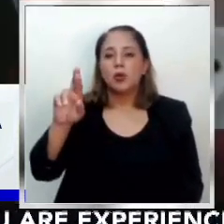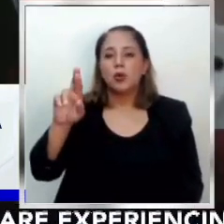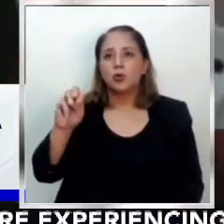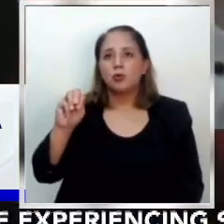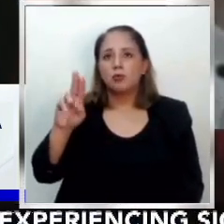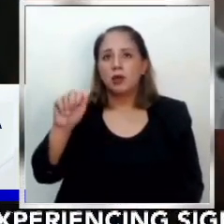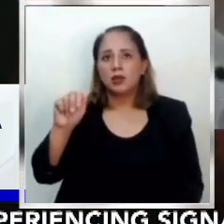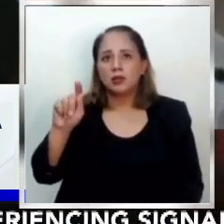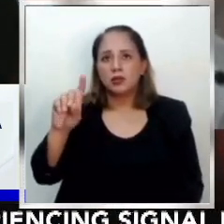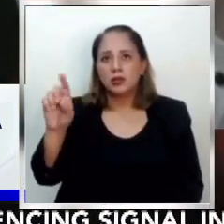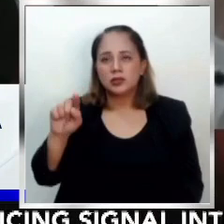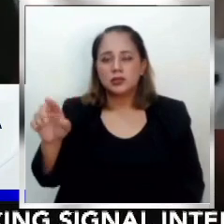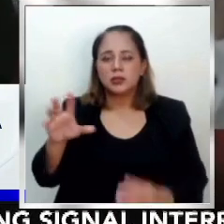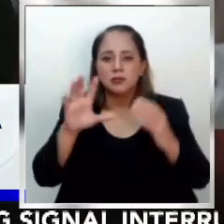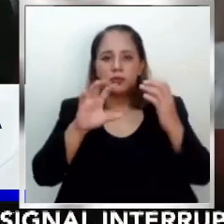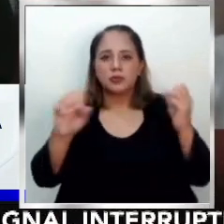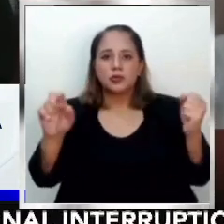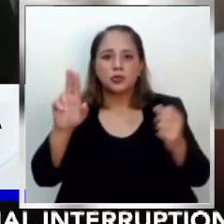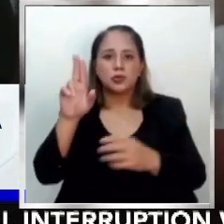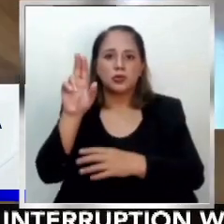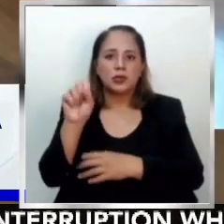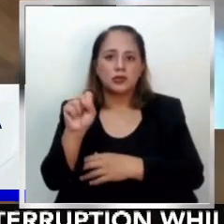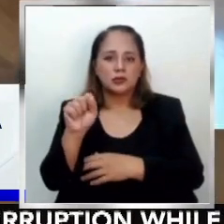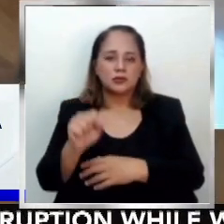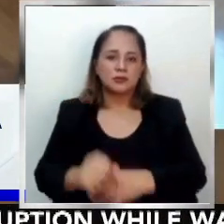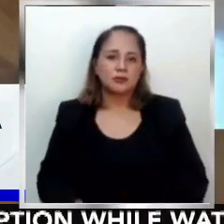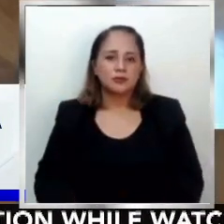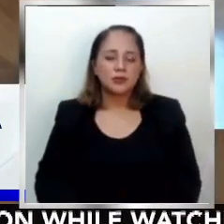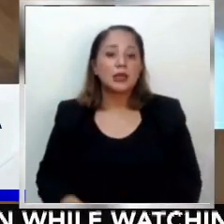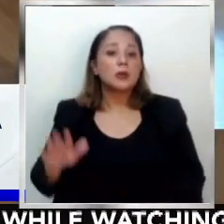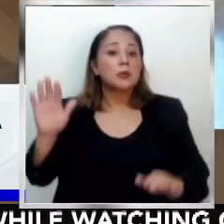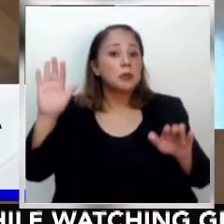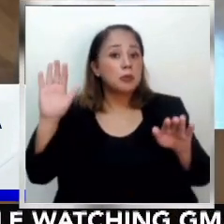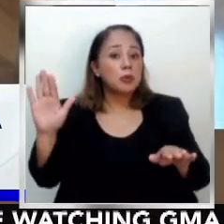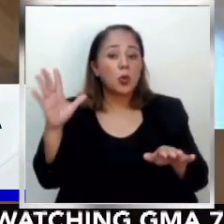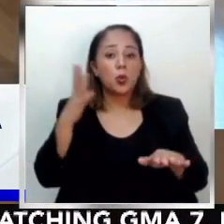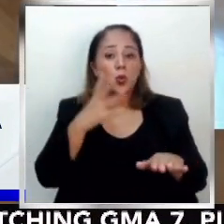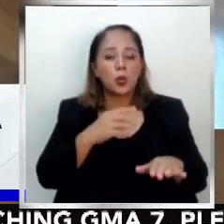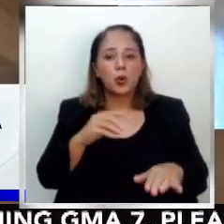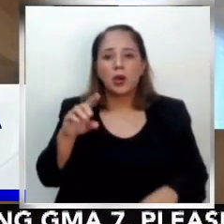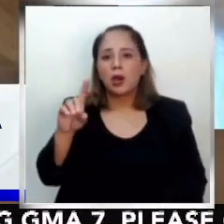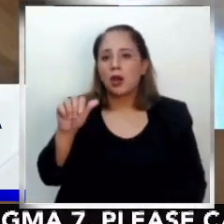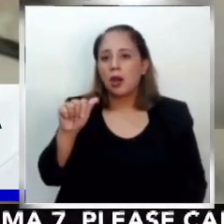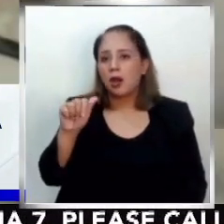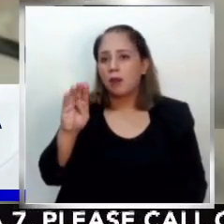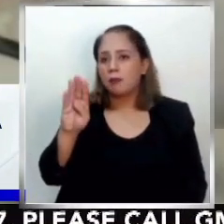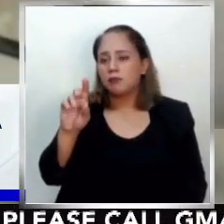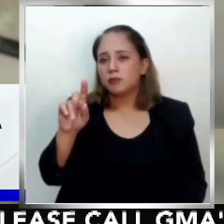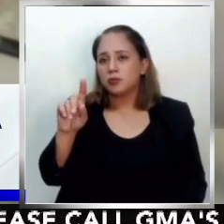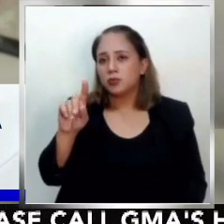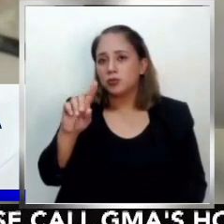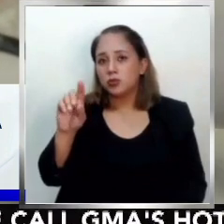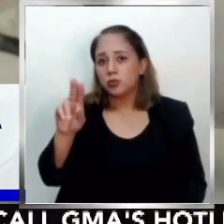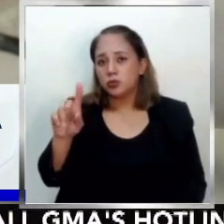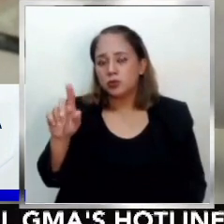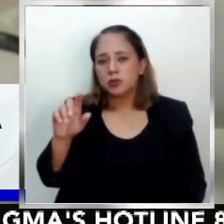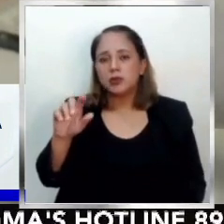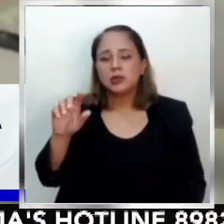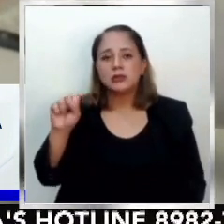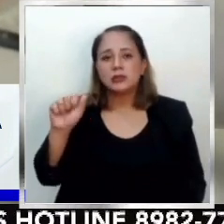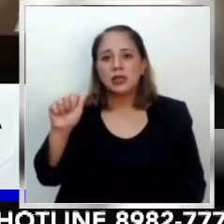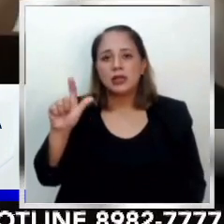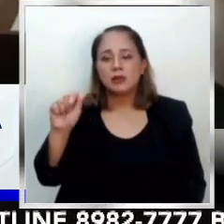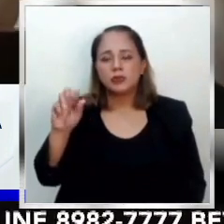bilang ambassador to the USA. Nanumpa rin sa Malacañang si Abdulgani Salapudin bilang administrator at chairman ng